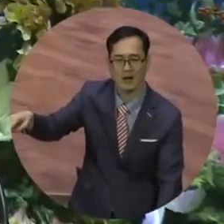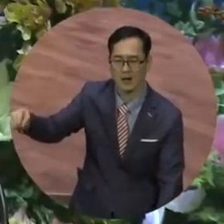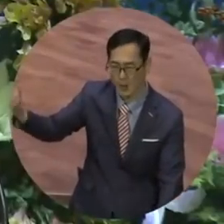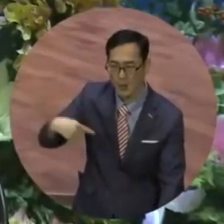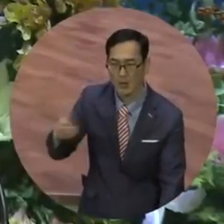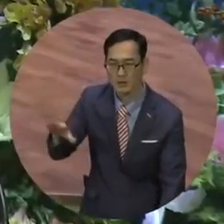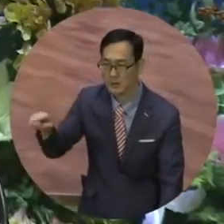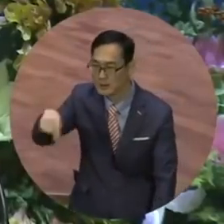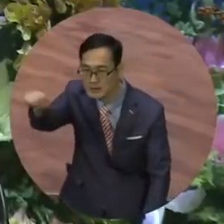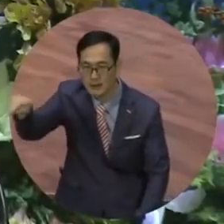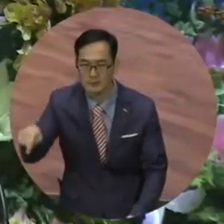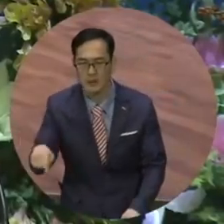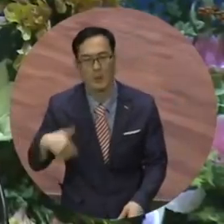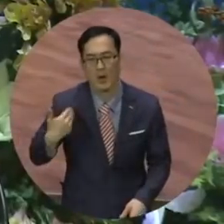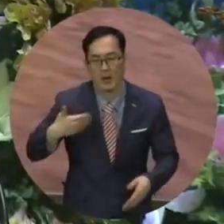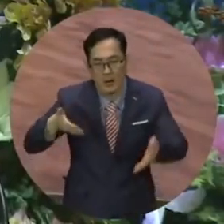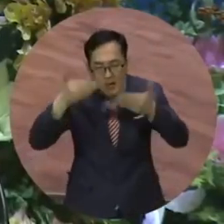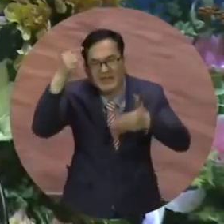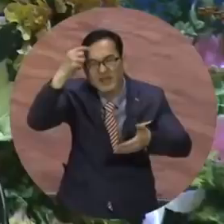절대 속이는데